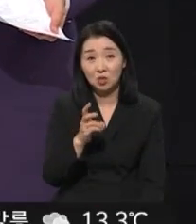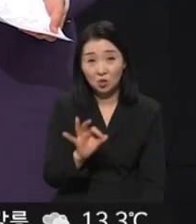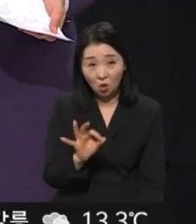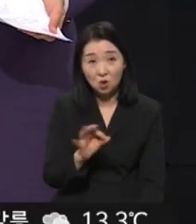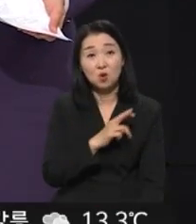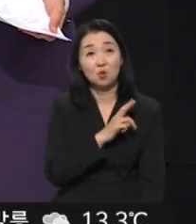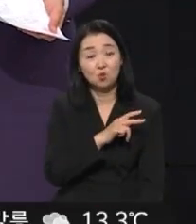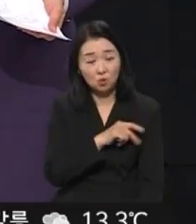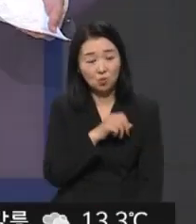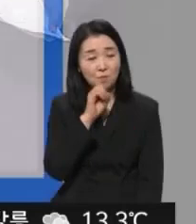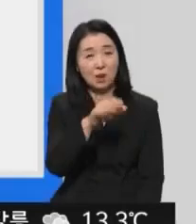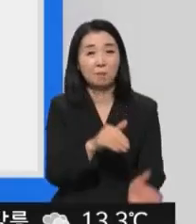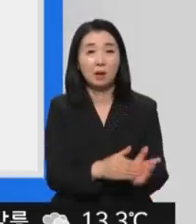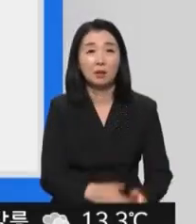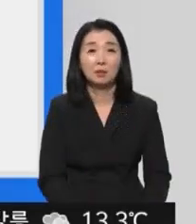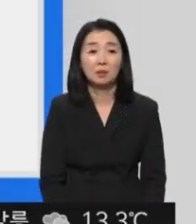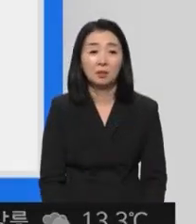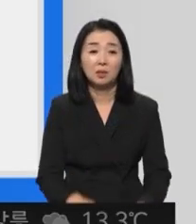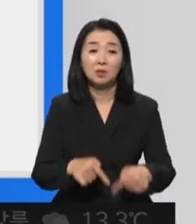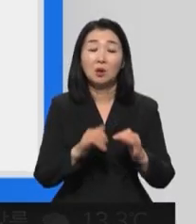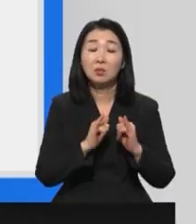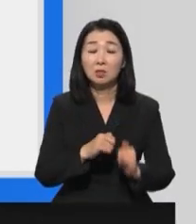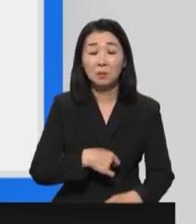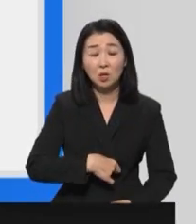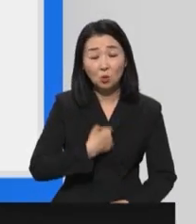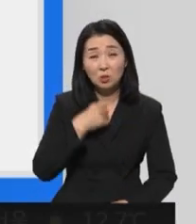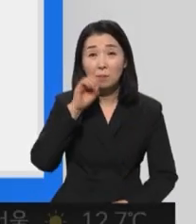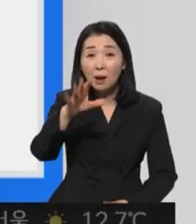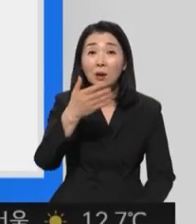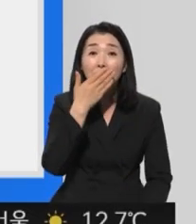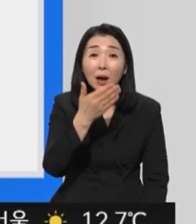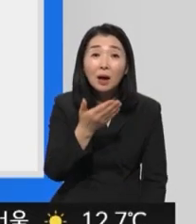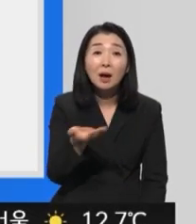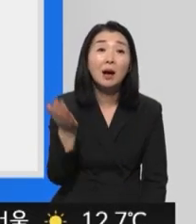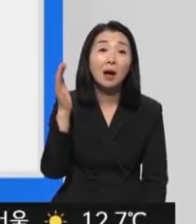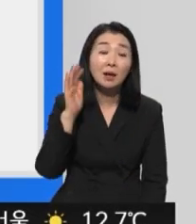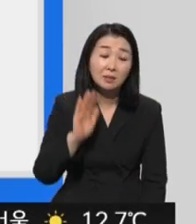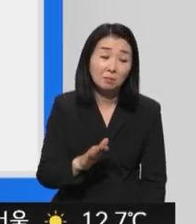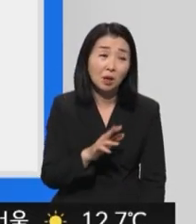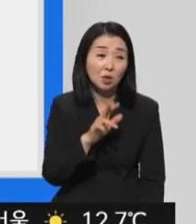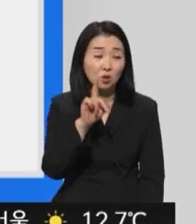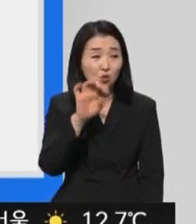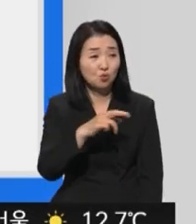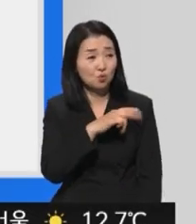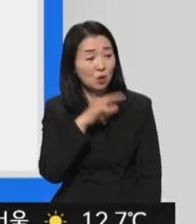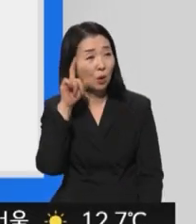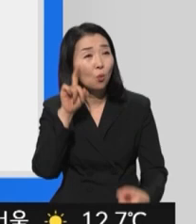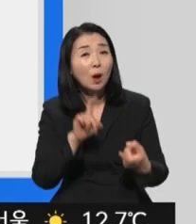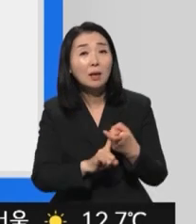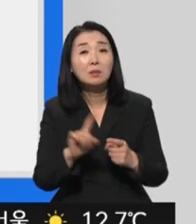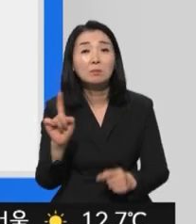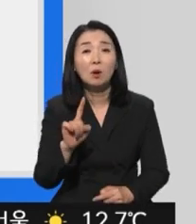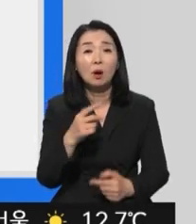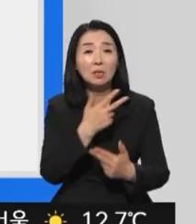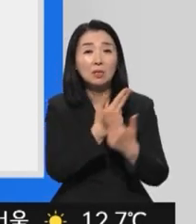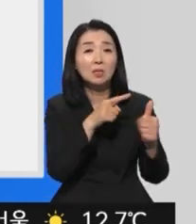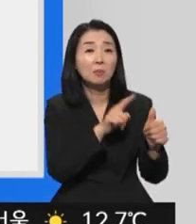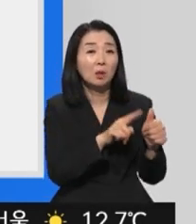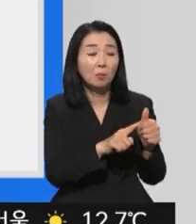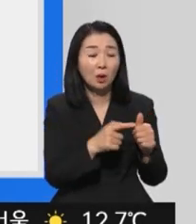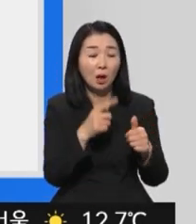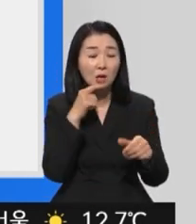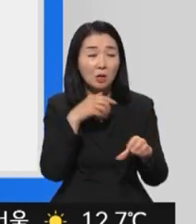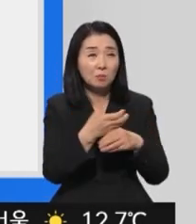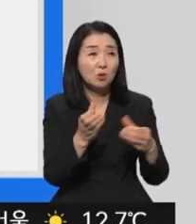더했습니다. 정치인은 소신 발언을 할 수 있는 것이지만 유 전 의원의 관심사가 이재명 대표와